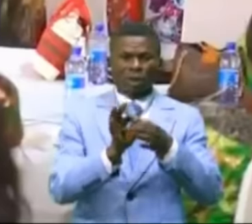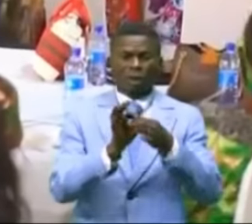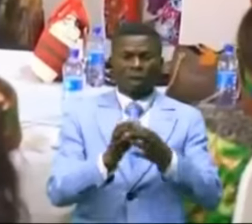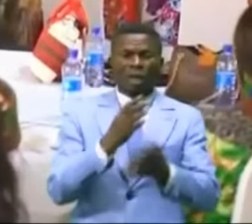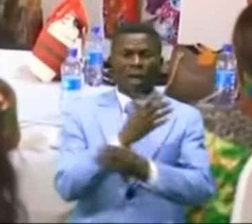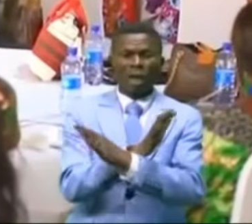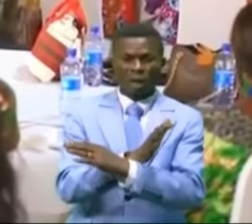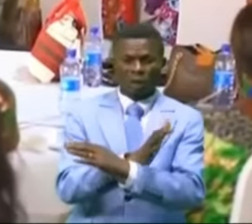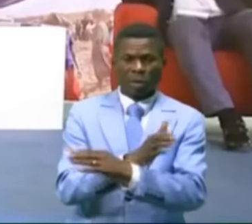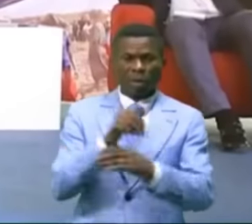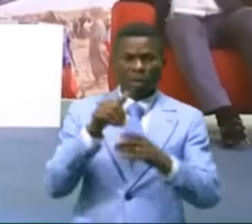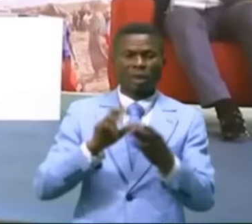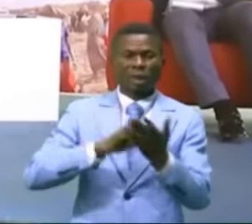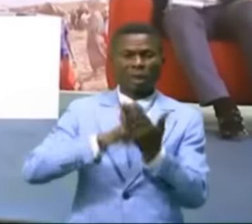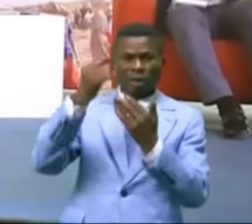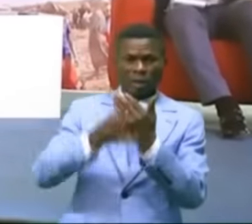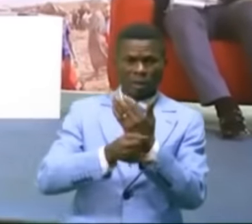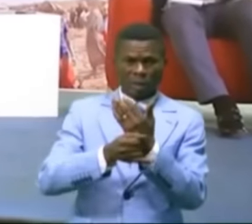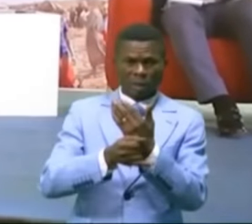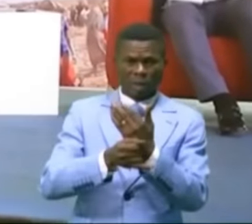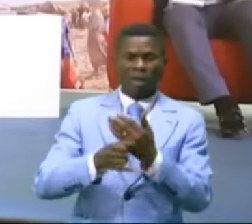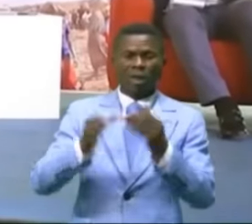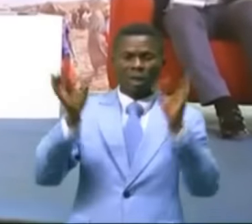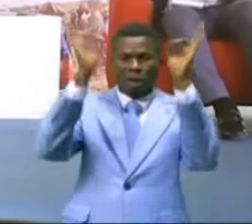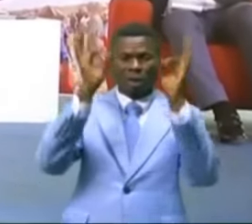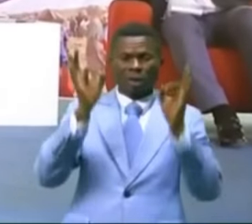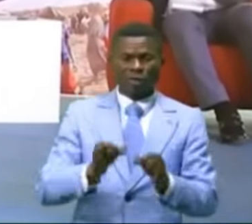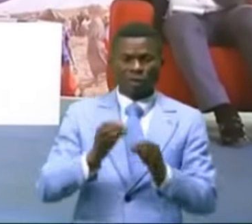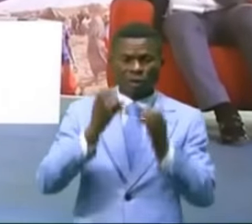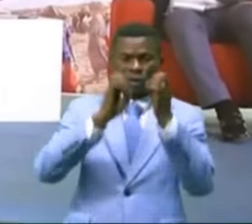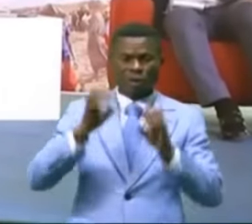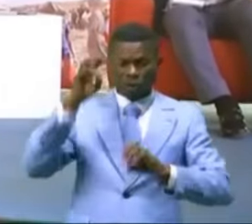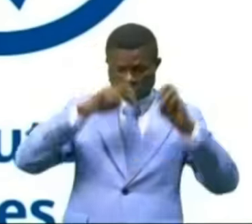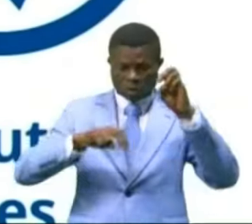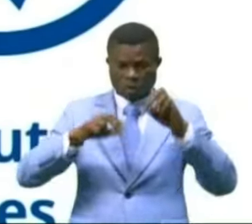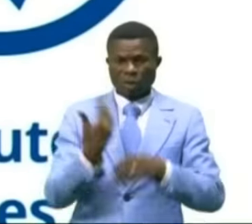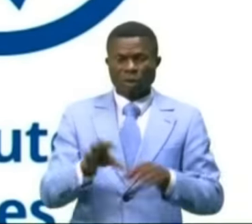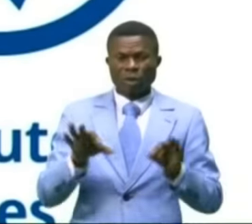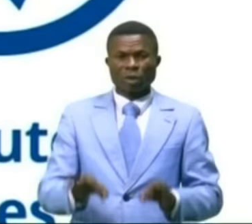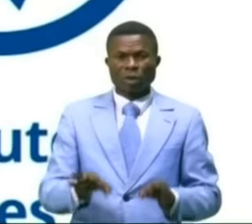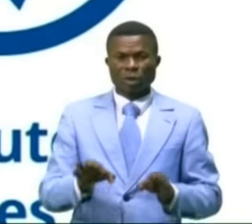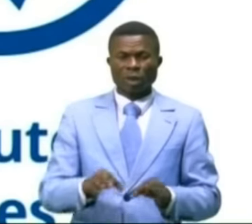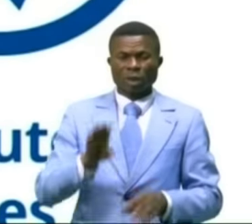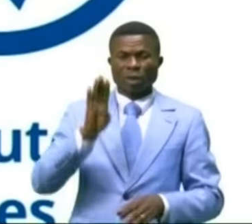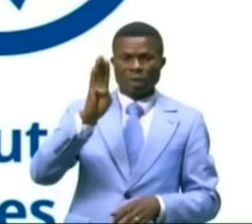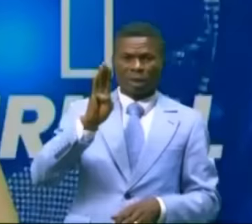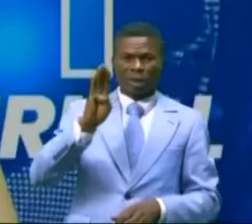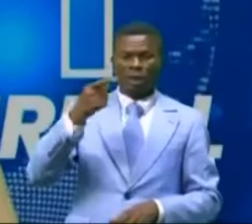allemande à travers le projet de l'Institut fédéral des géosciences et des ressources naturelles, BGR.